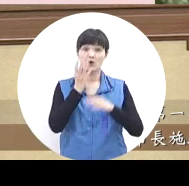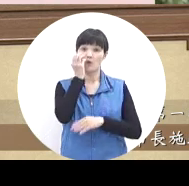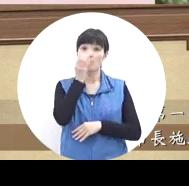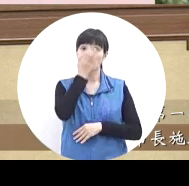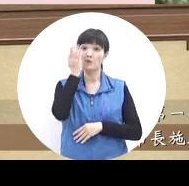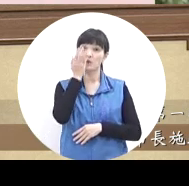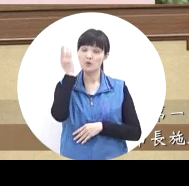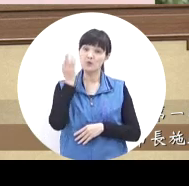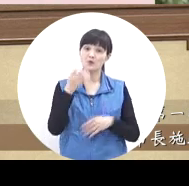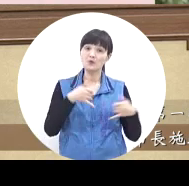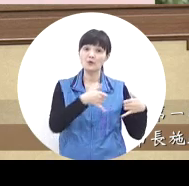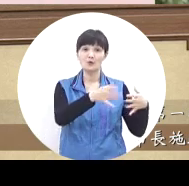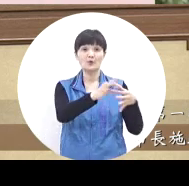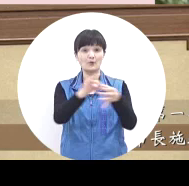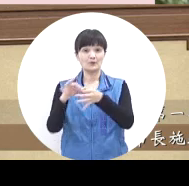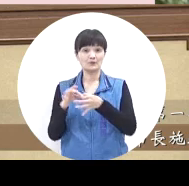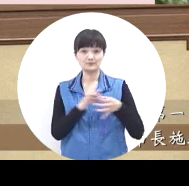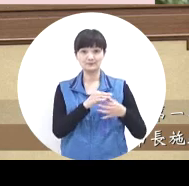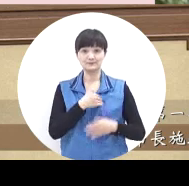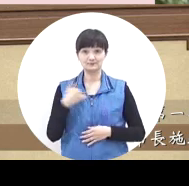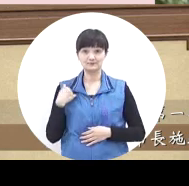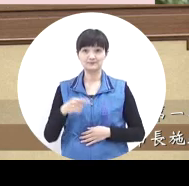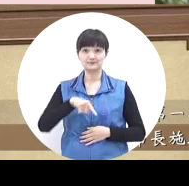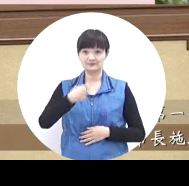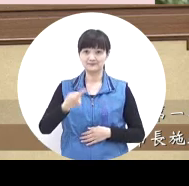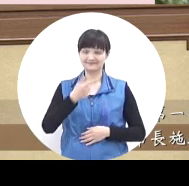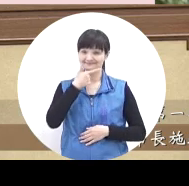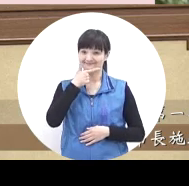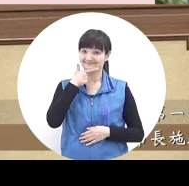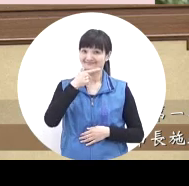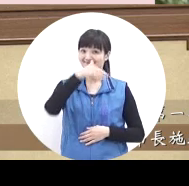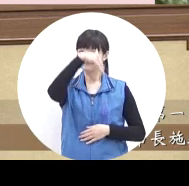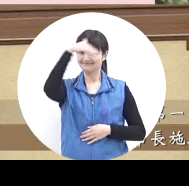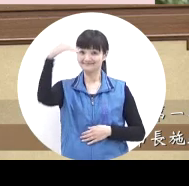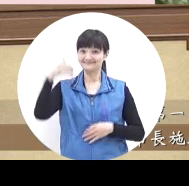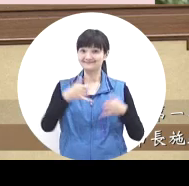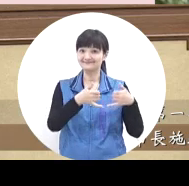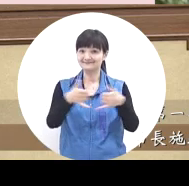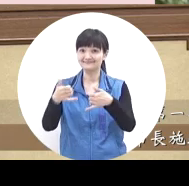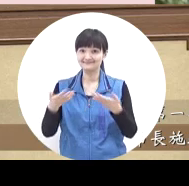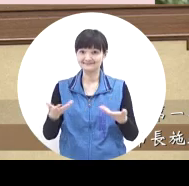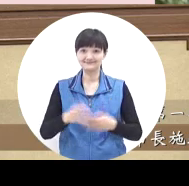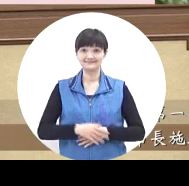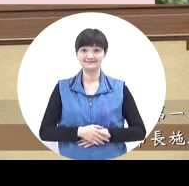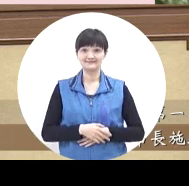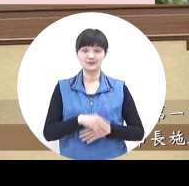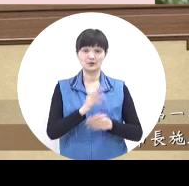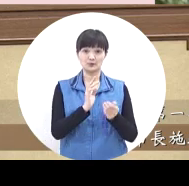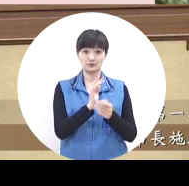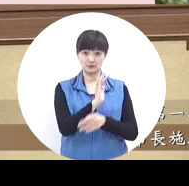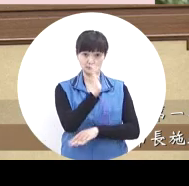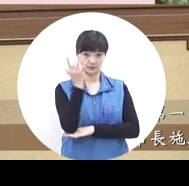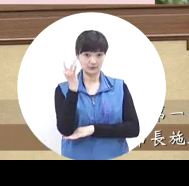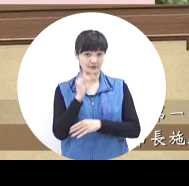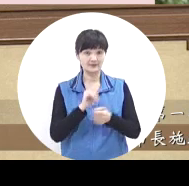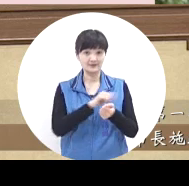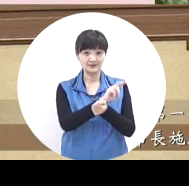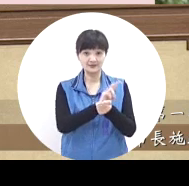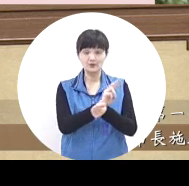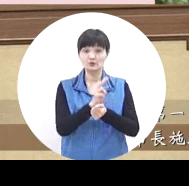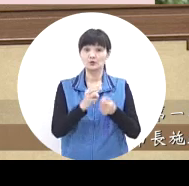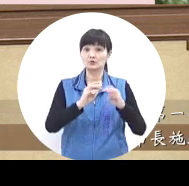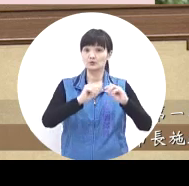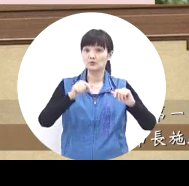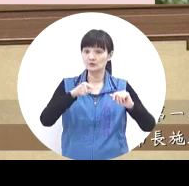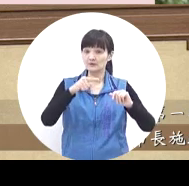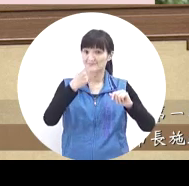至于我们的微笑山线是串联土市三鹰，最重要到综合新店、深坑、石碇、平溪的登山